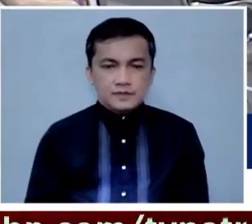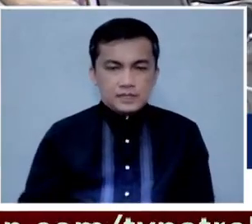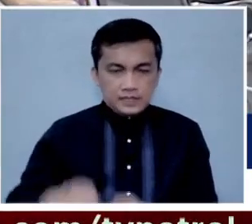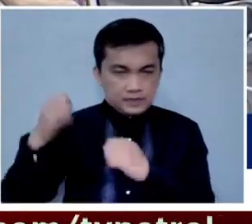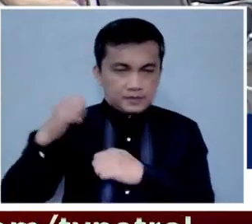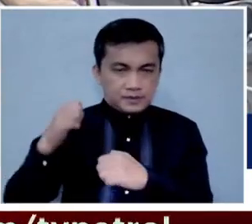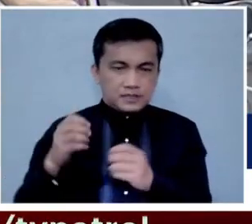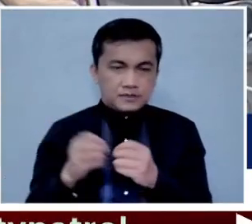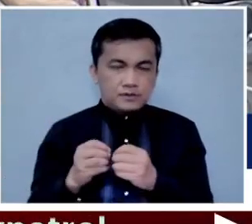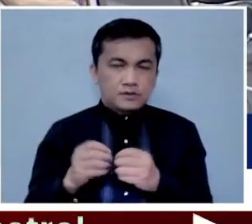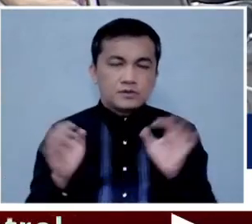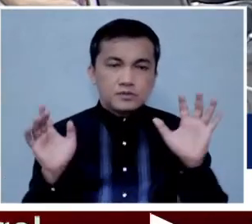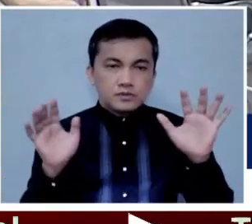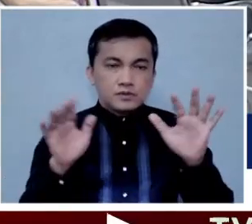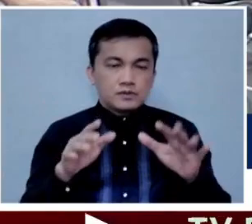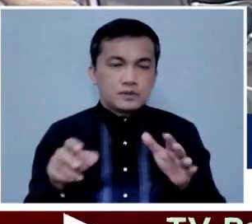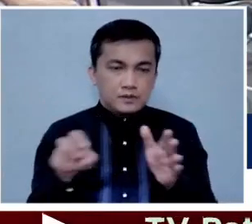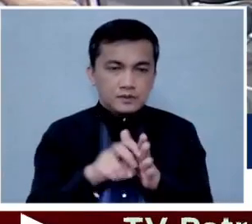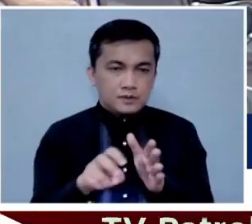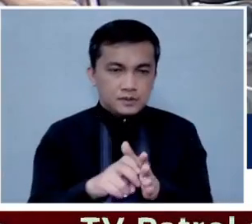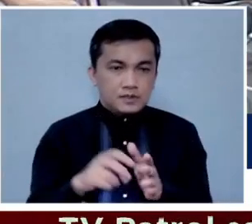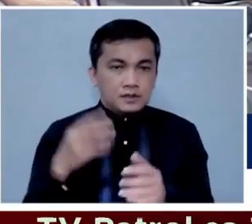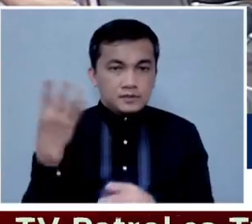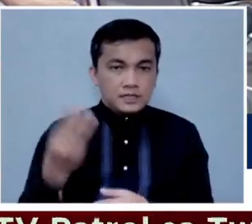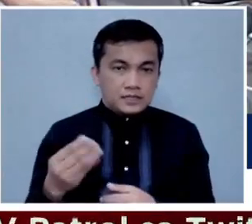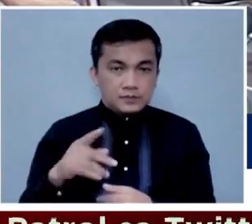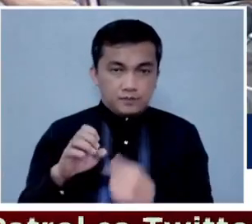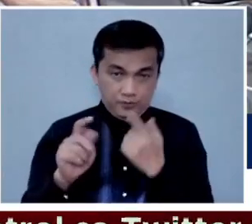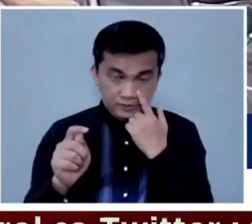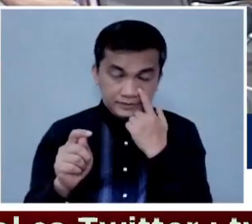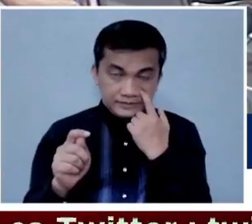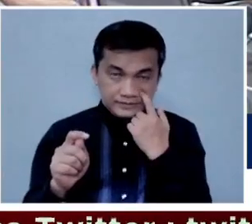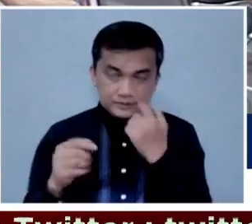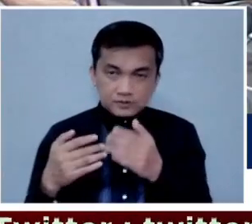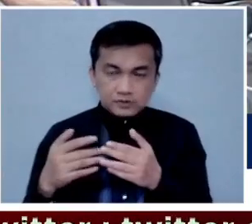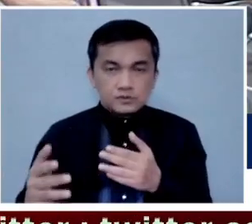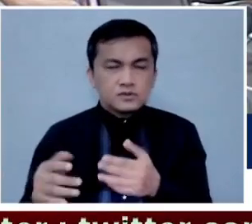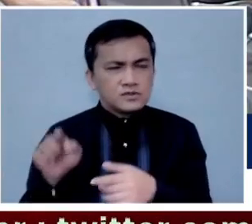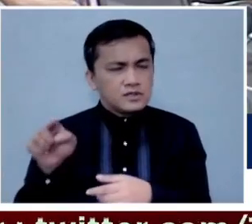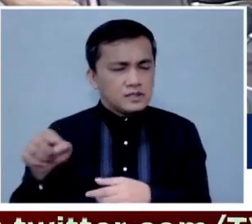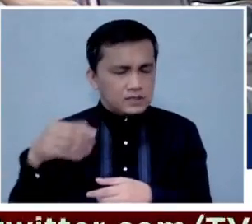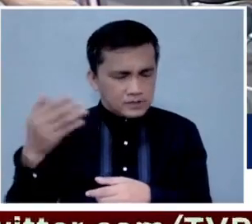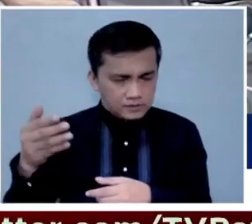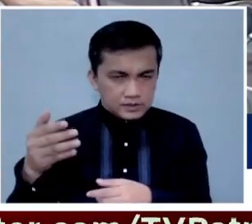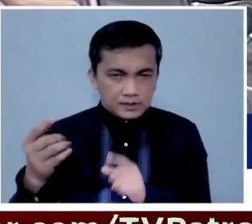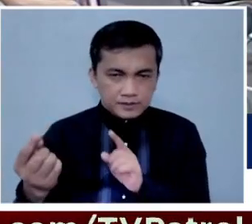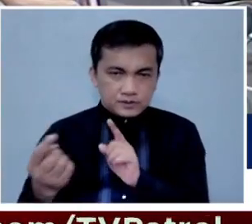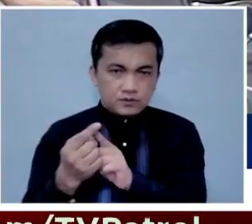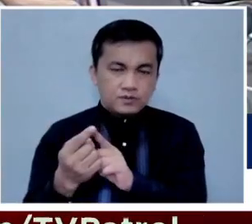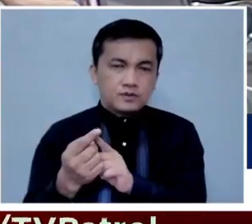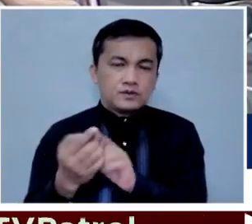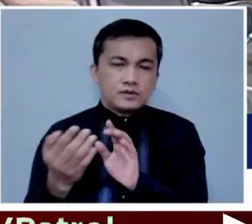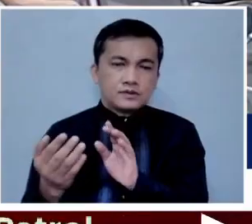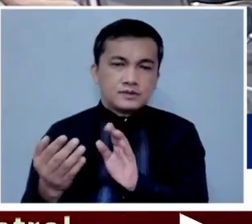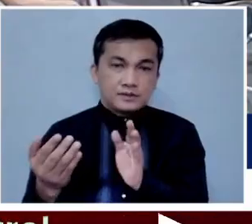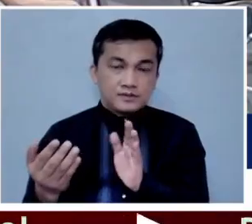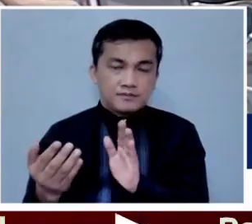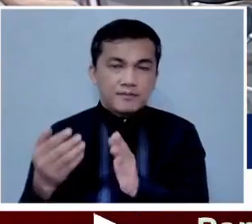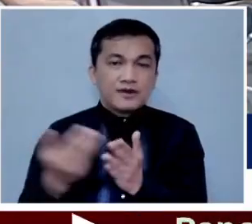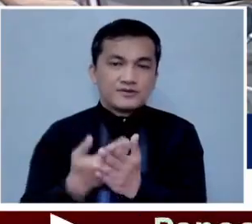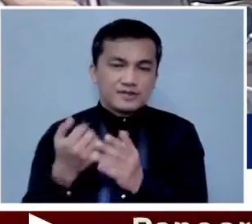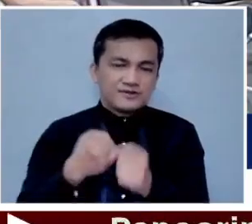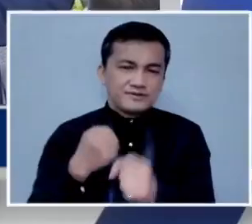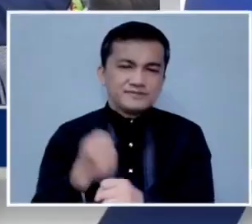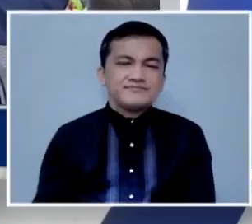lalo pang dadami mga pasahero dito sa Batangas Port hanggang sa pagsalubong na sa bagong taon.